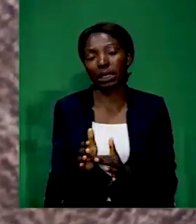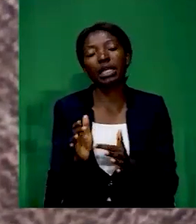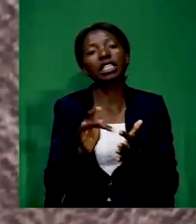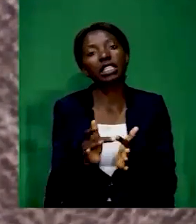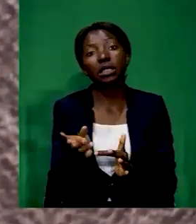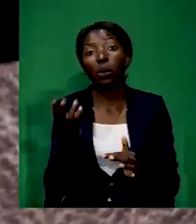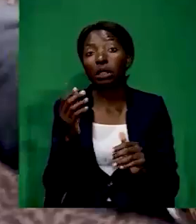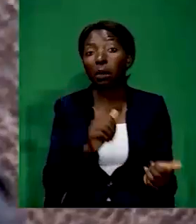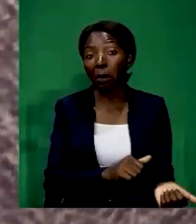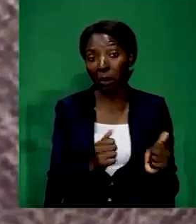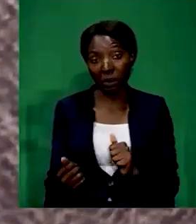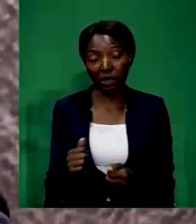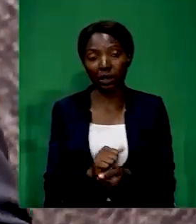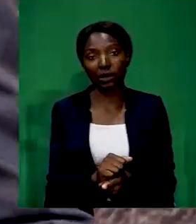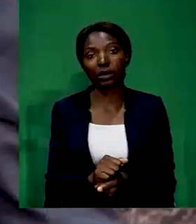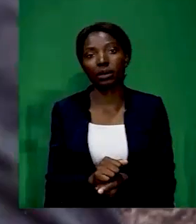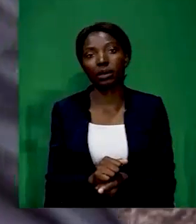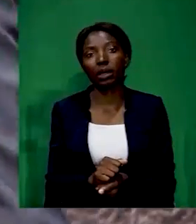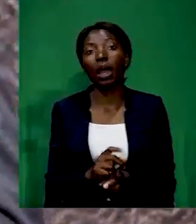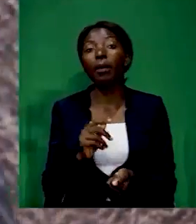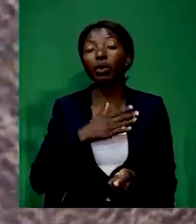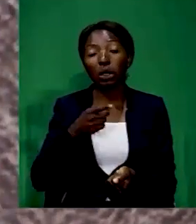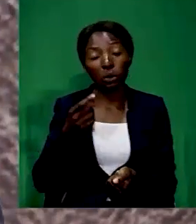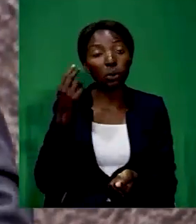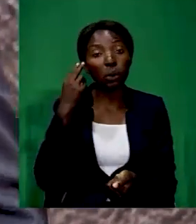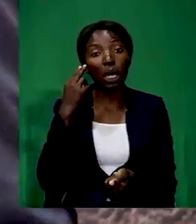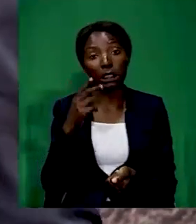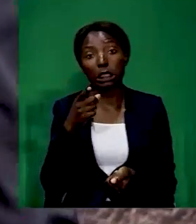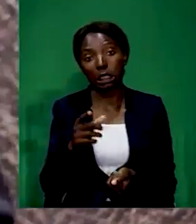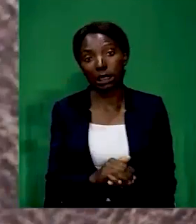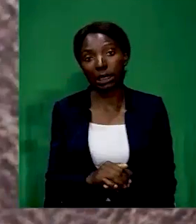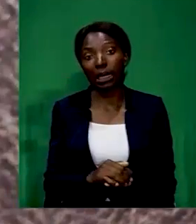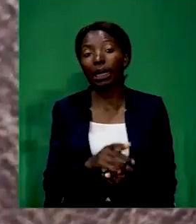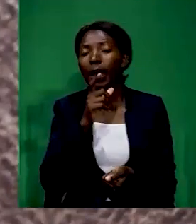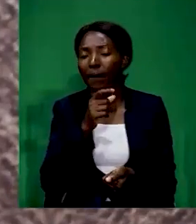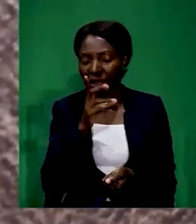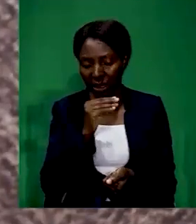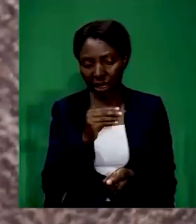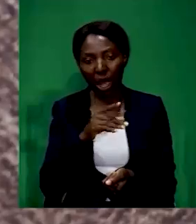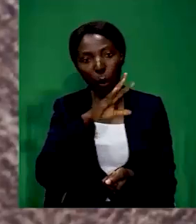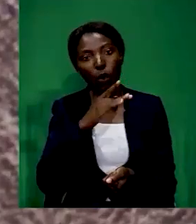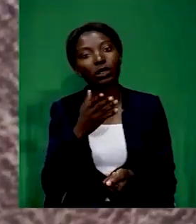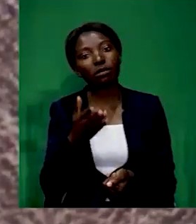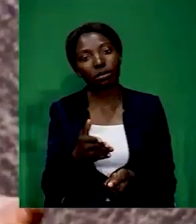Jesu akababatizwa. But ndoti mbata chinotaurwa apa. Muranda anoti hey mvura.